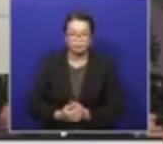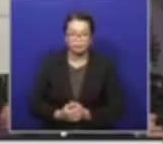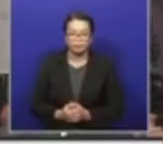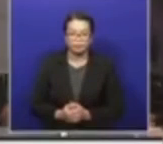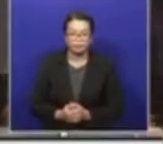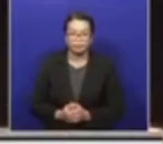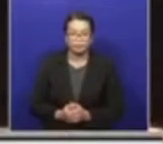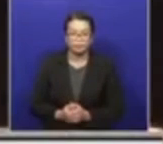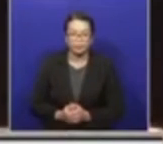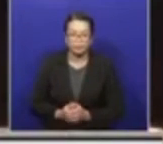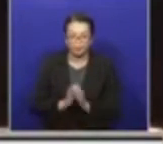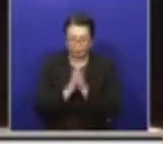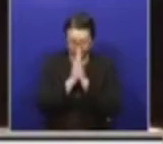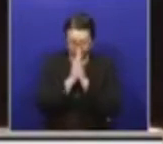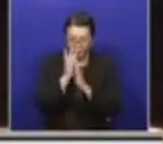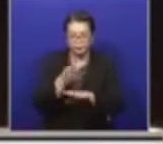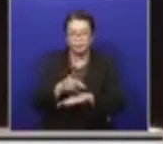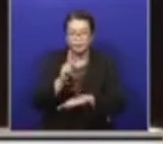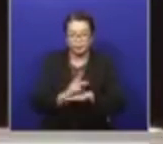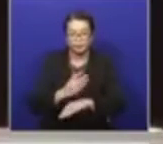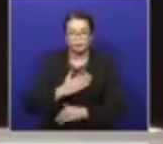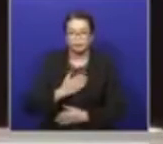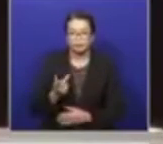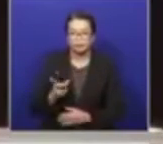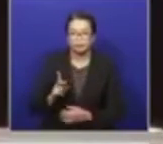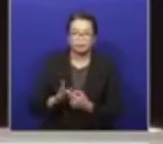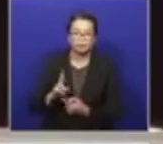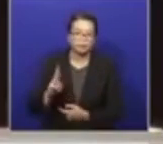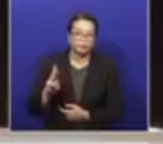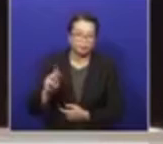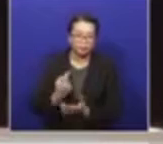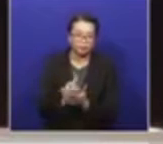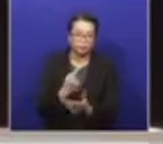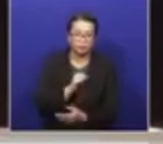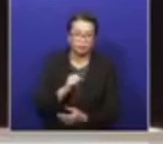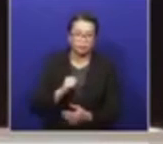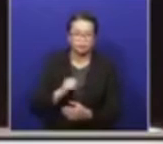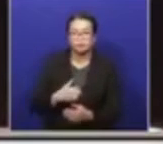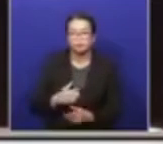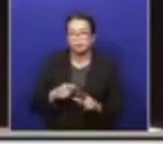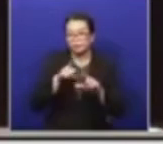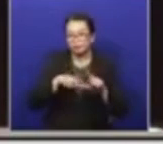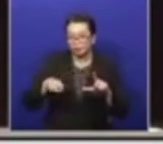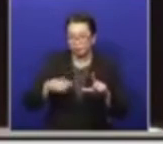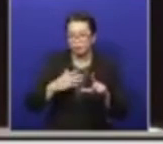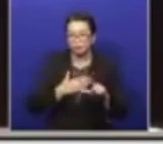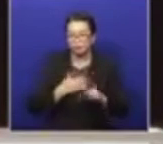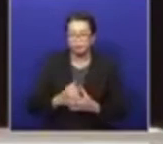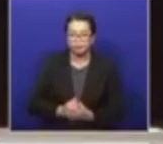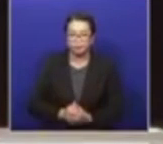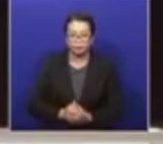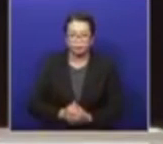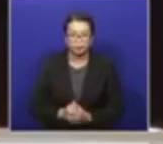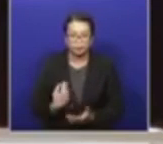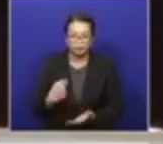ท่านประธานที่เคารพครับผมนายคารมพลพรกลางสมาชิกสภาผู้แทนราษฎรพรรคก้าวไกลบัญชีรายชื่อ101ก็ลุก